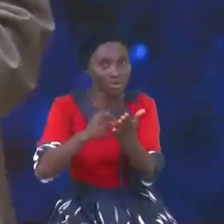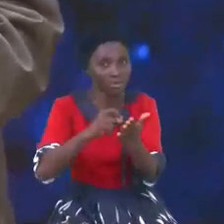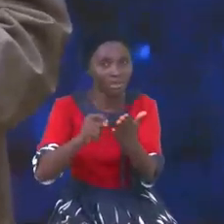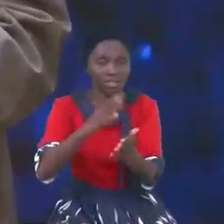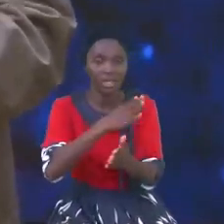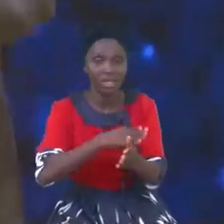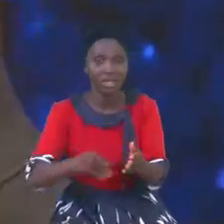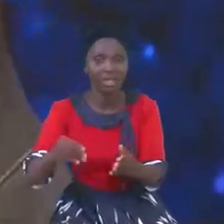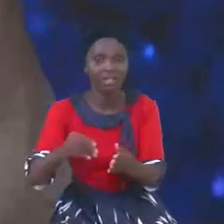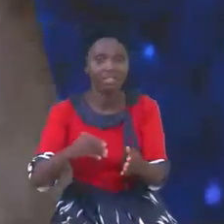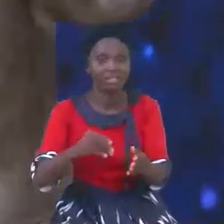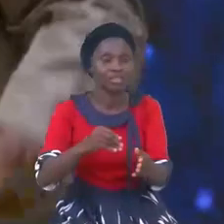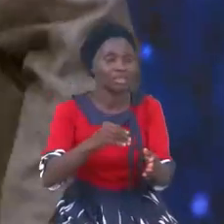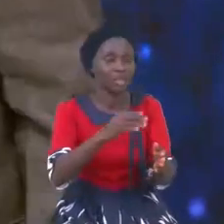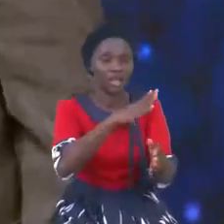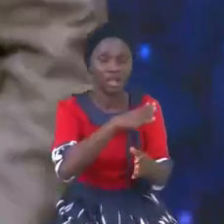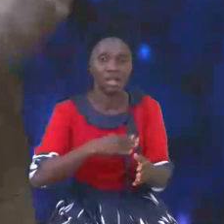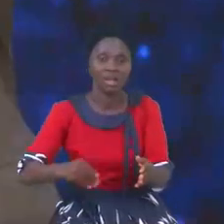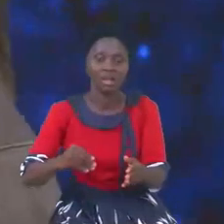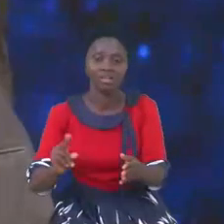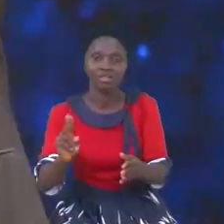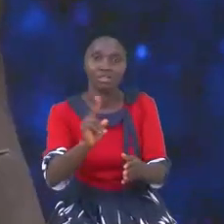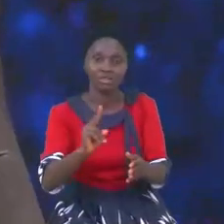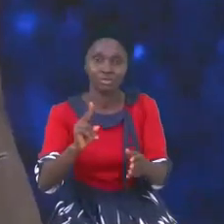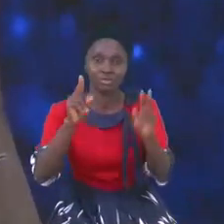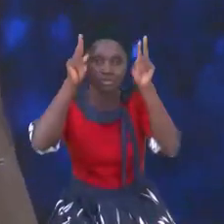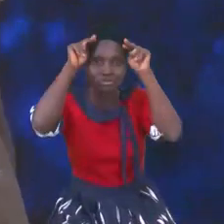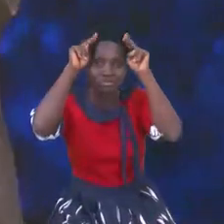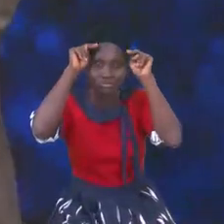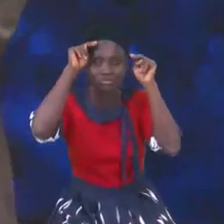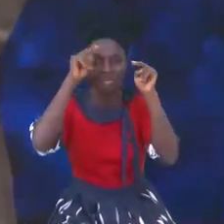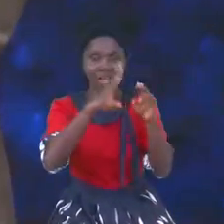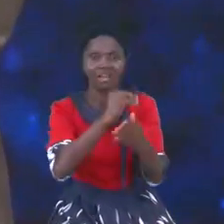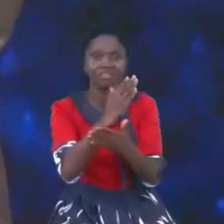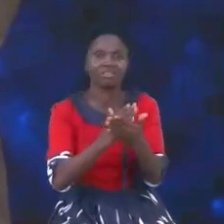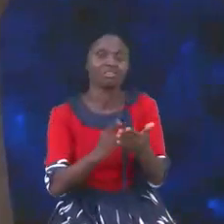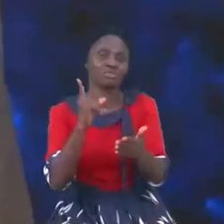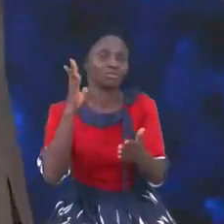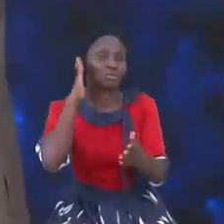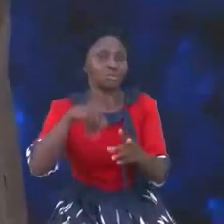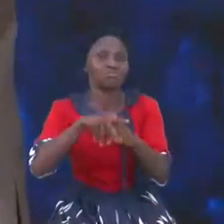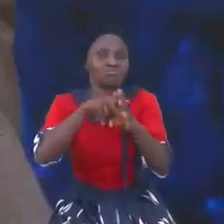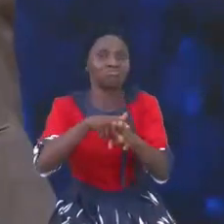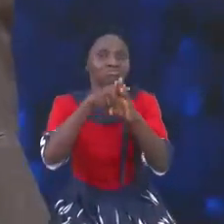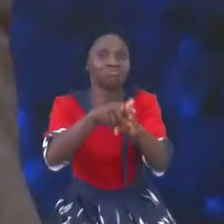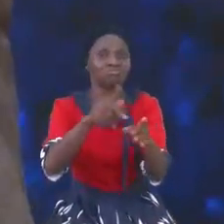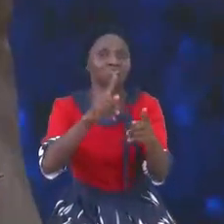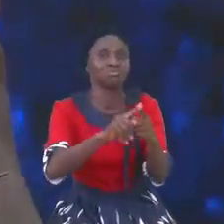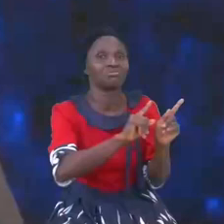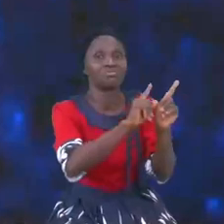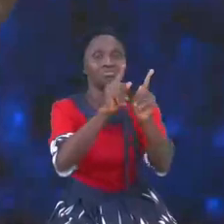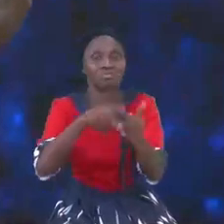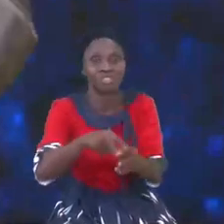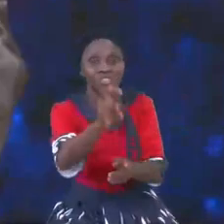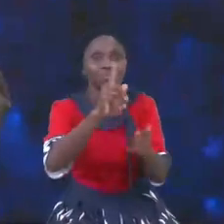dispose d'un cheval et les coursiers vont partout dans les provinces. Nous ne pouvons pas le faire ce jour. Aujourd'hui, il y